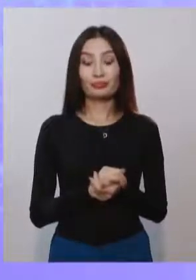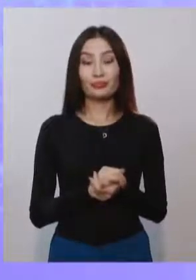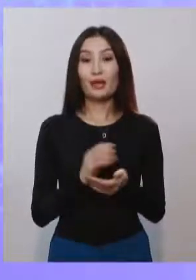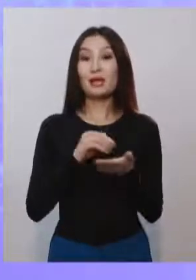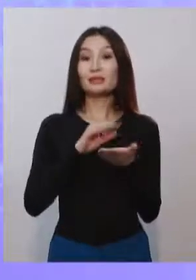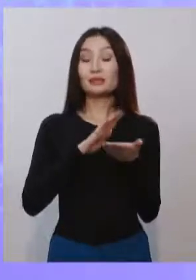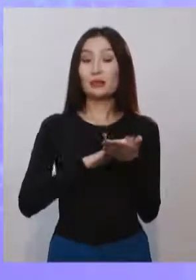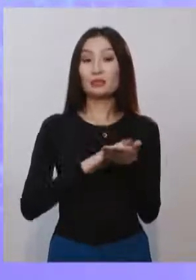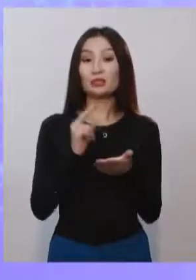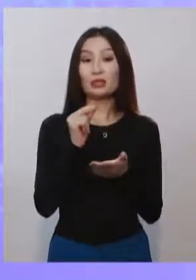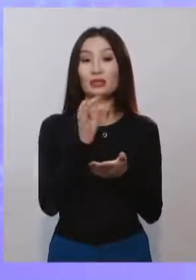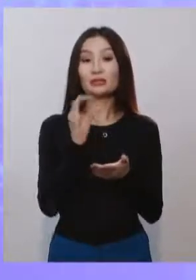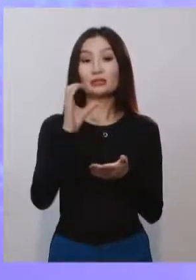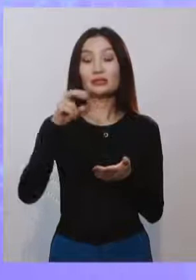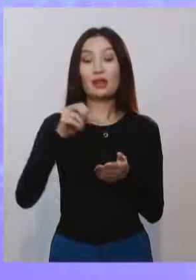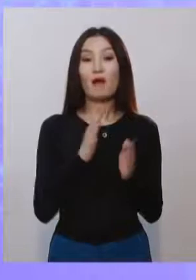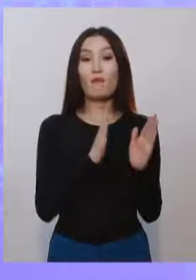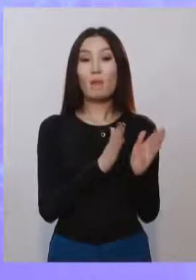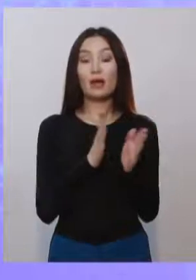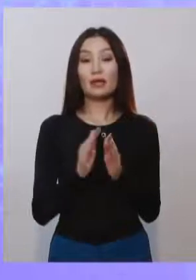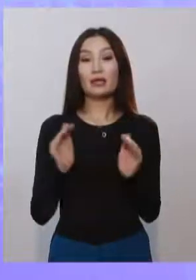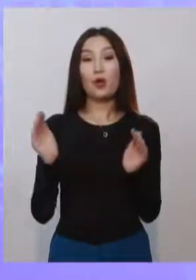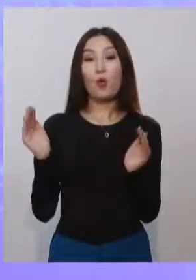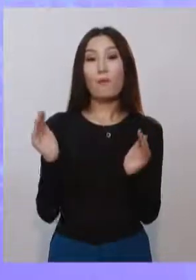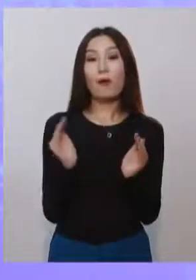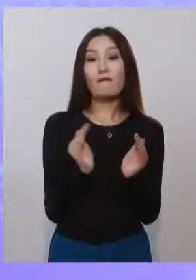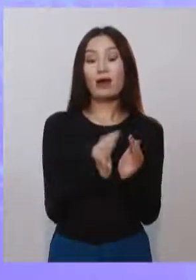запишите числа в порядке убывания